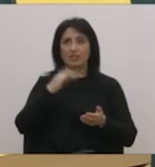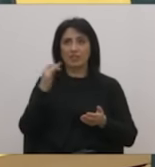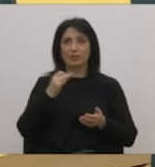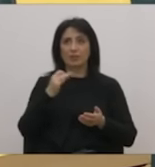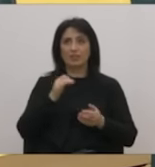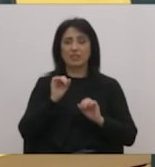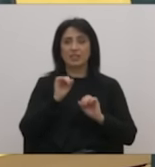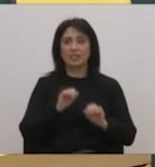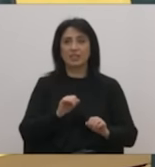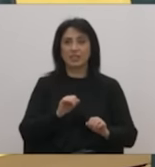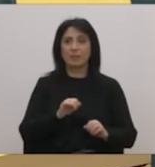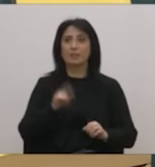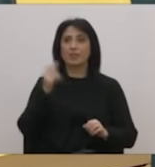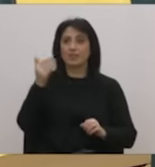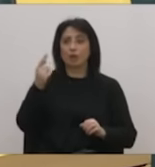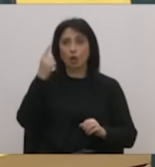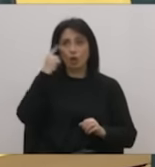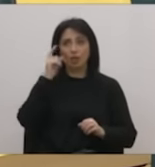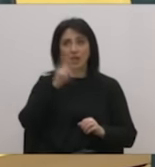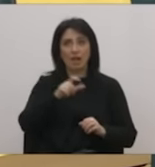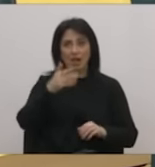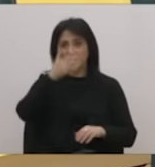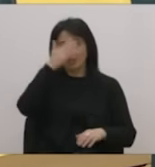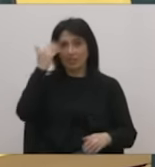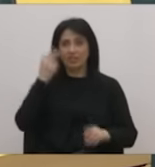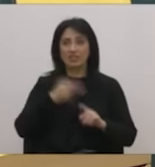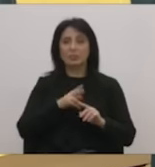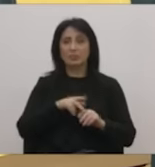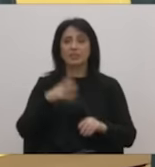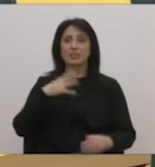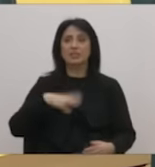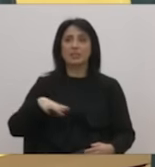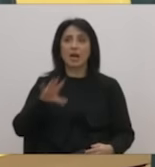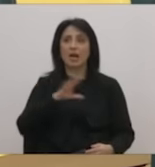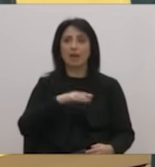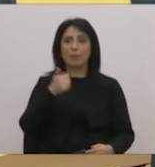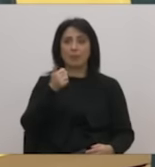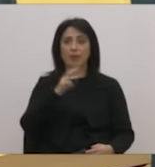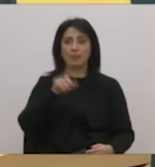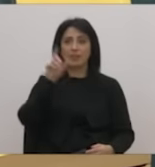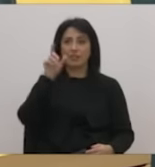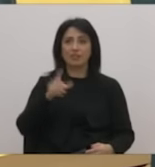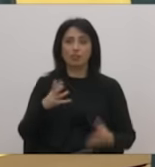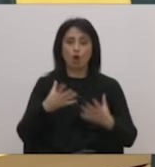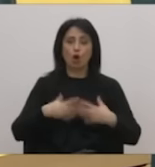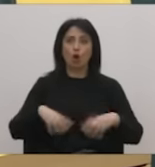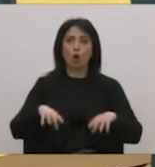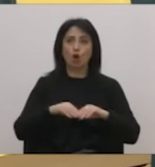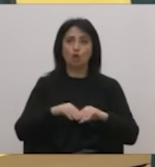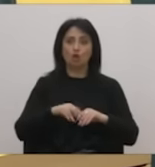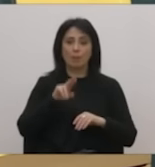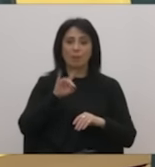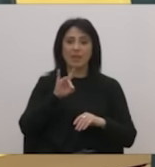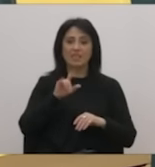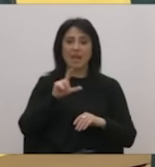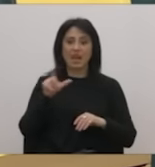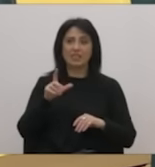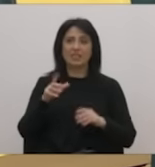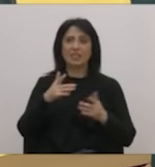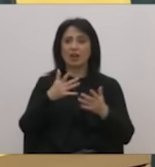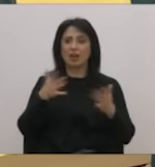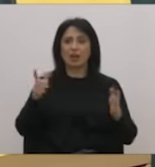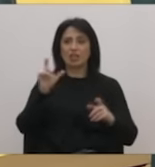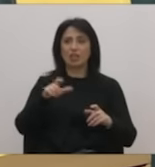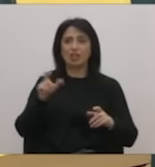ინტერესების დასაცავად და თქვენ გონია ხალხი დაივიწყებს იმას, რომ საქართველოს პრემიერ-მინისტრის ოჯახი, ფარცხალაძე და ასე შემდეგ